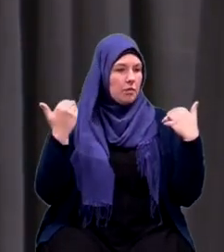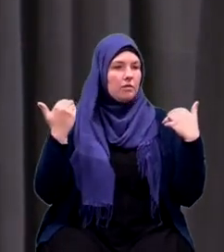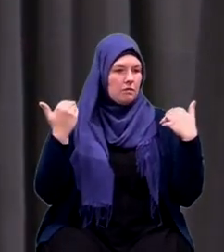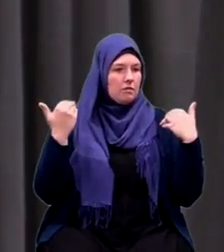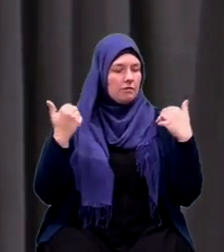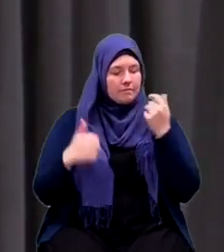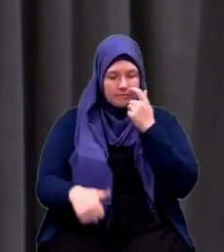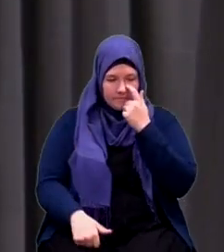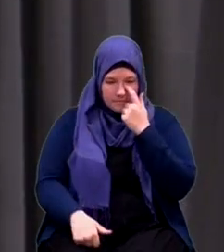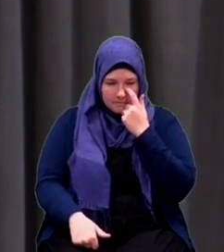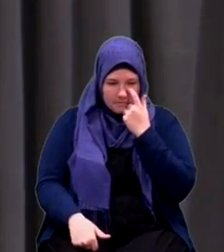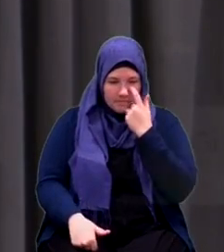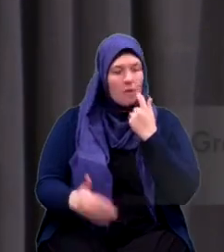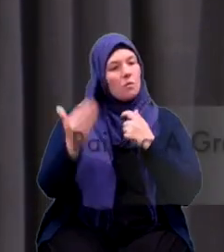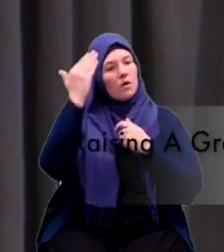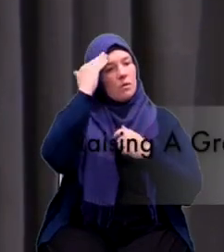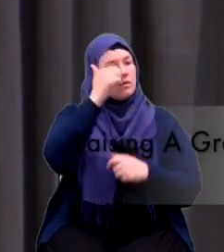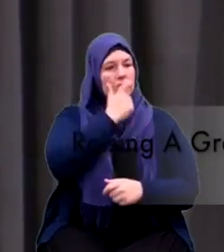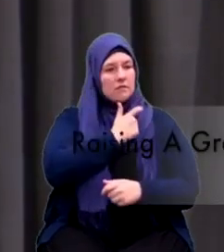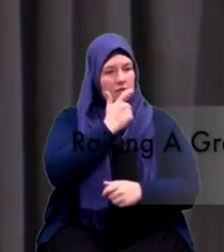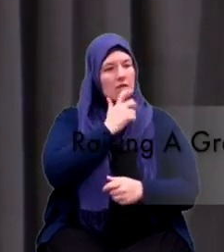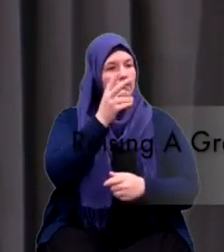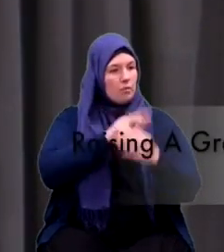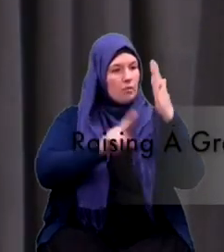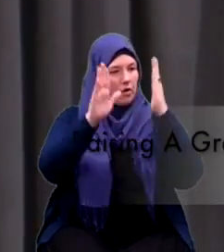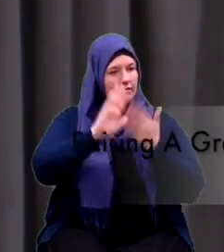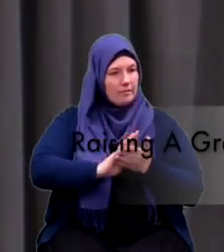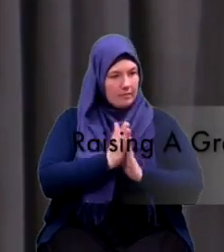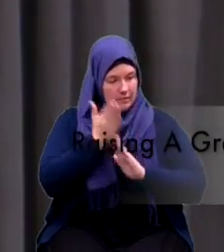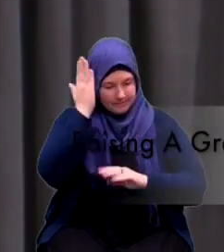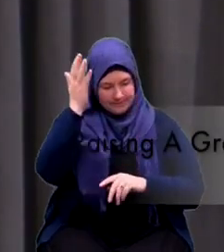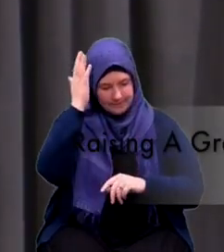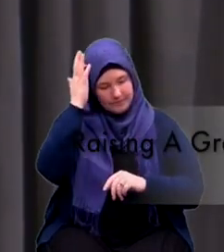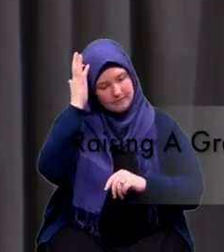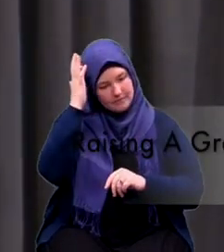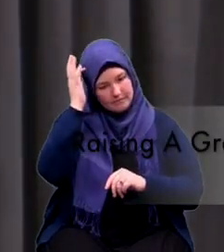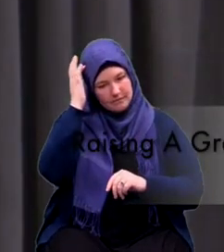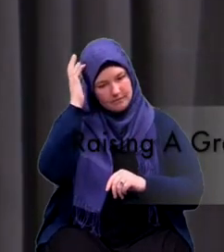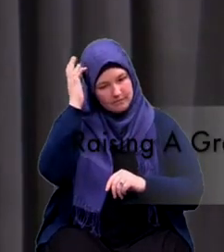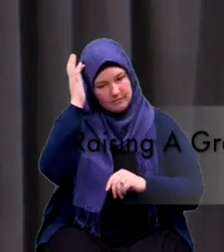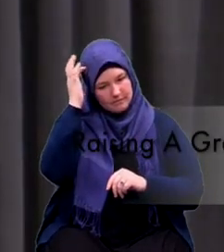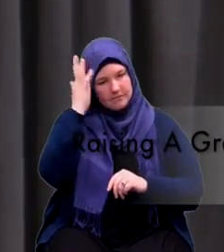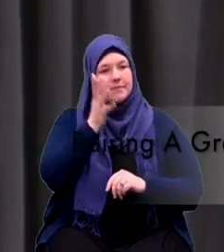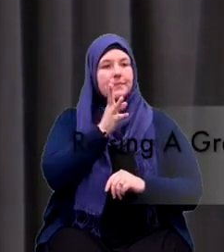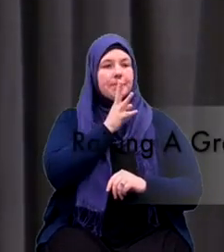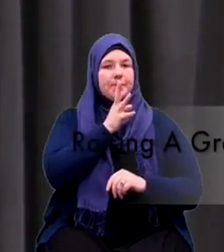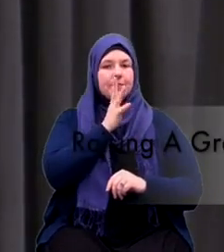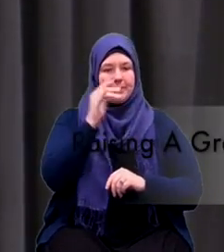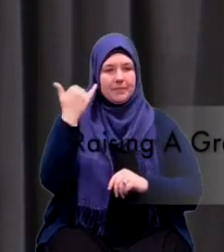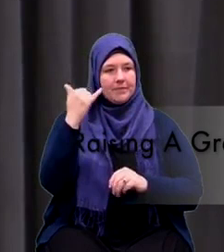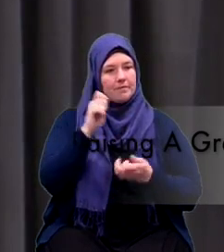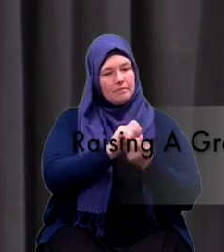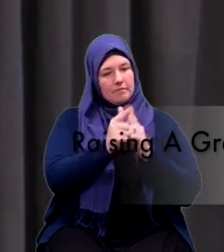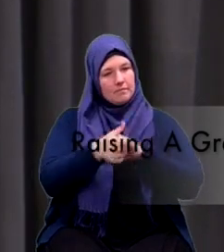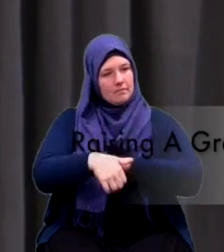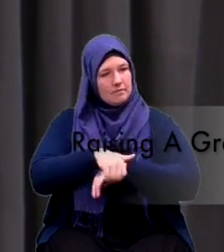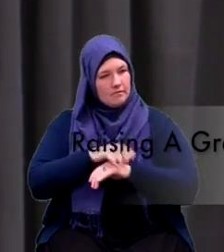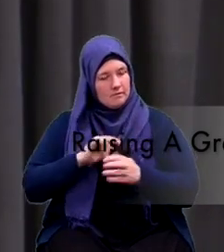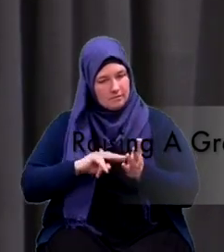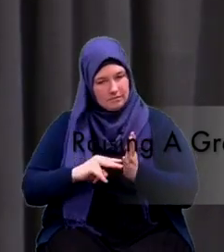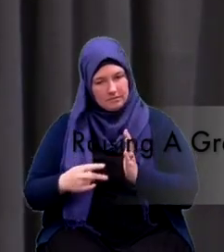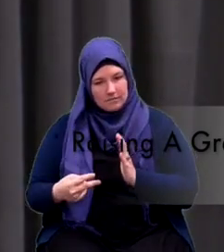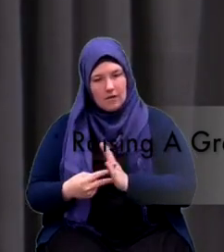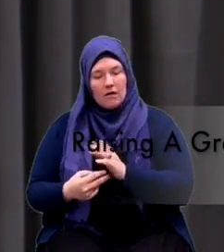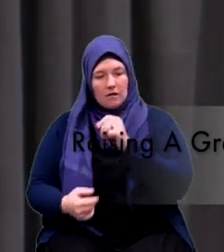We know the hadith of the Prophet sallallahu alaihi wasallam, لا تزول قدم عبد يوم